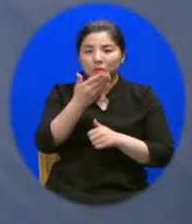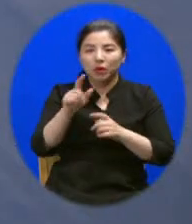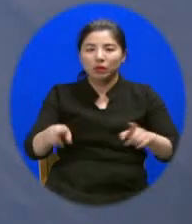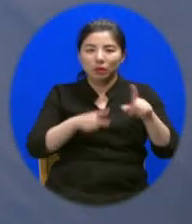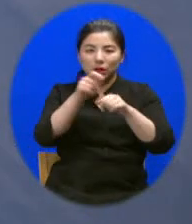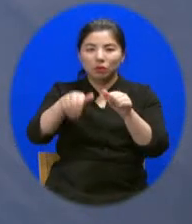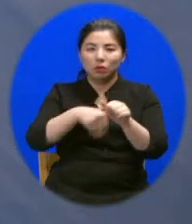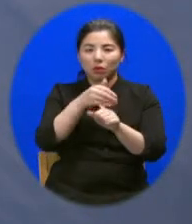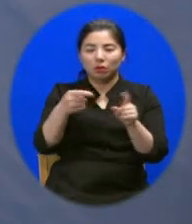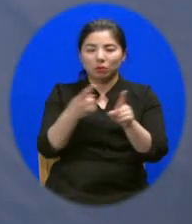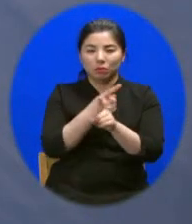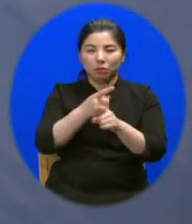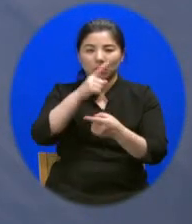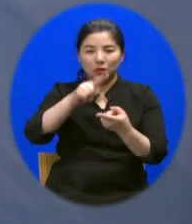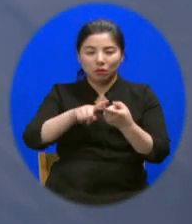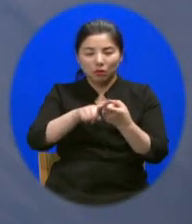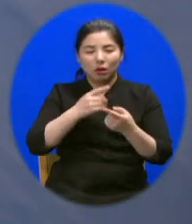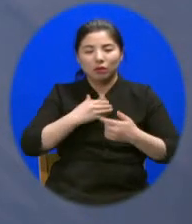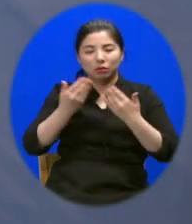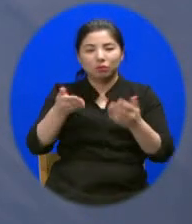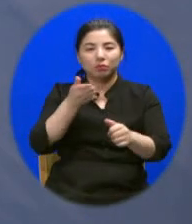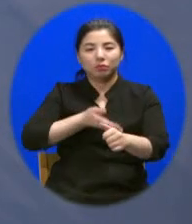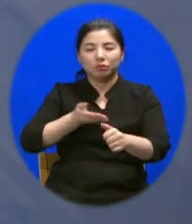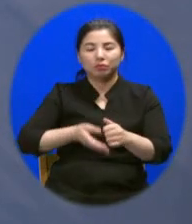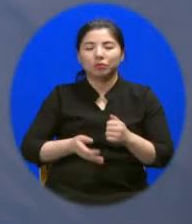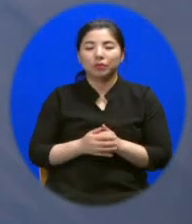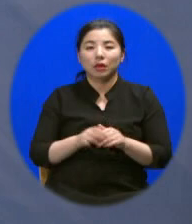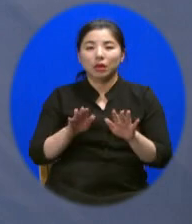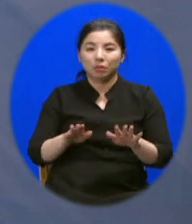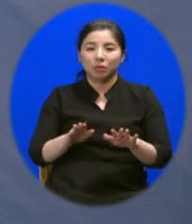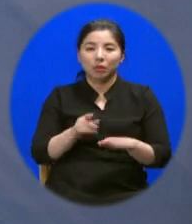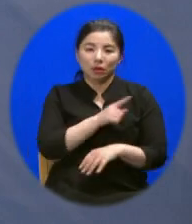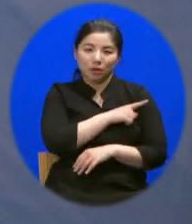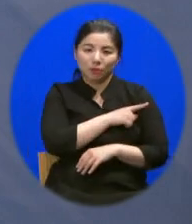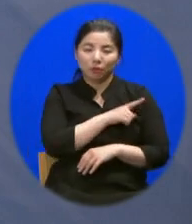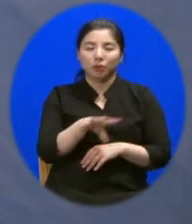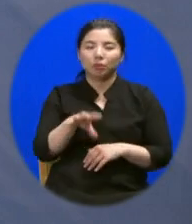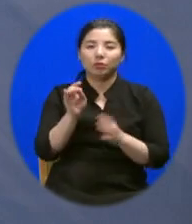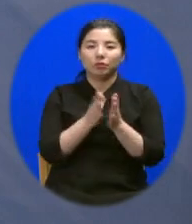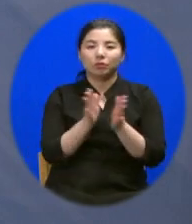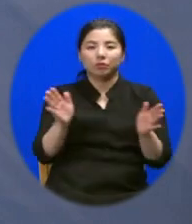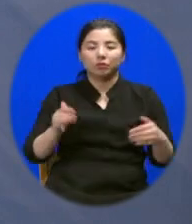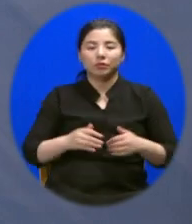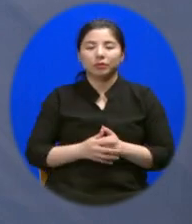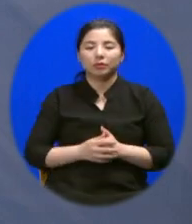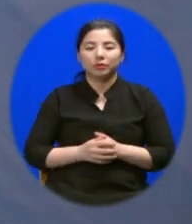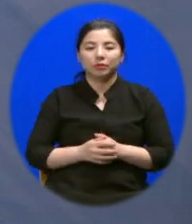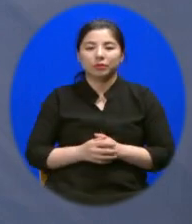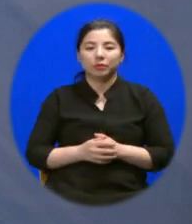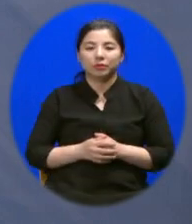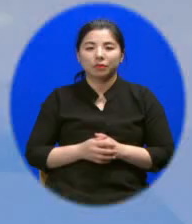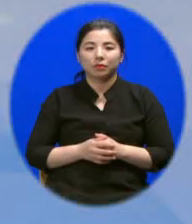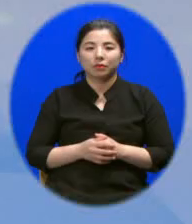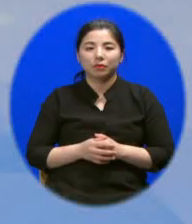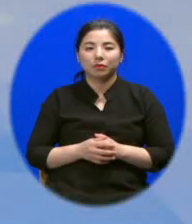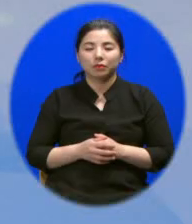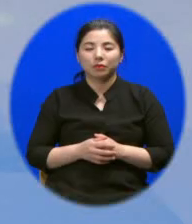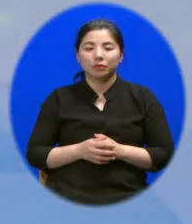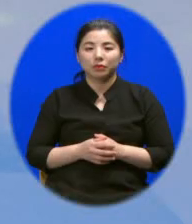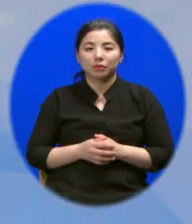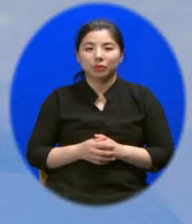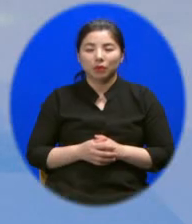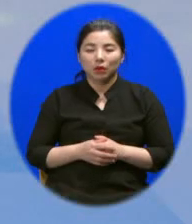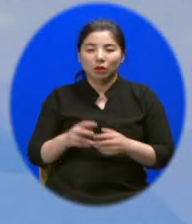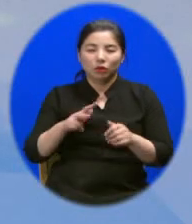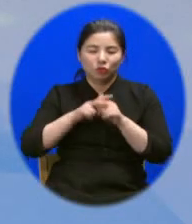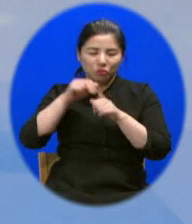대책에 대해서도 함께 말씀해주시기 바랍니다 자 이번엔 이 보수 후 부터 시작하죠 역시 답변 시간이 분들입니다 이에 그칠 말